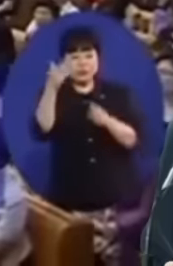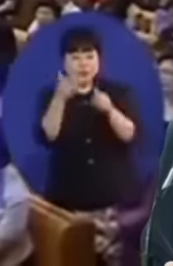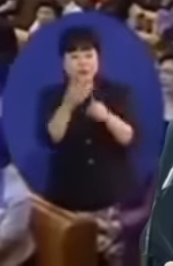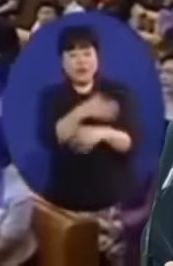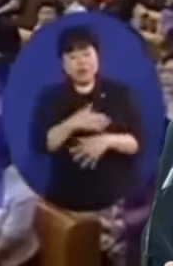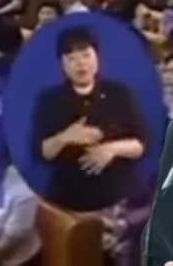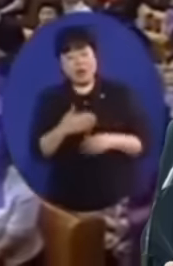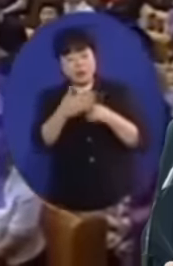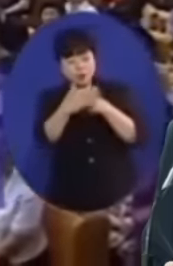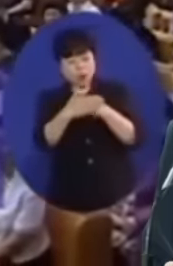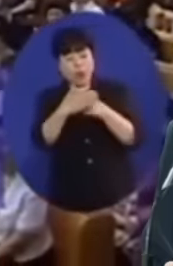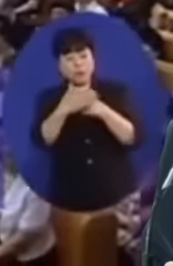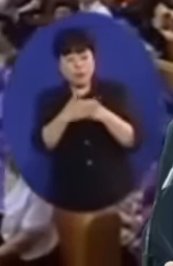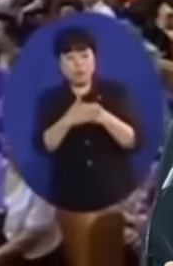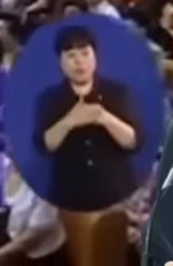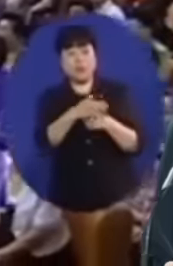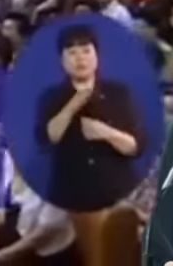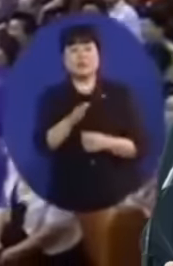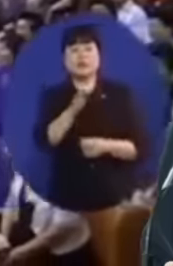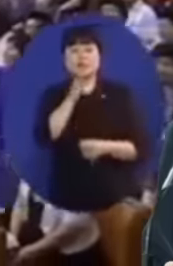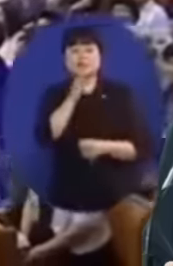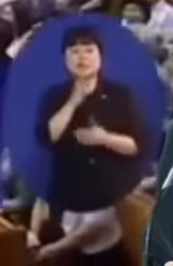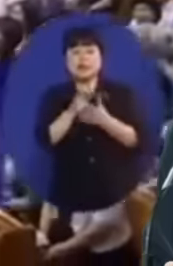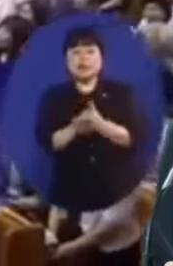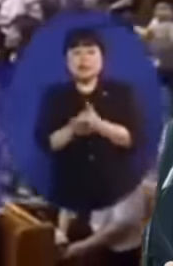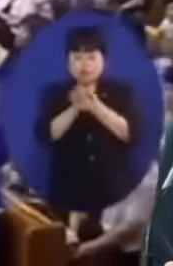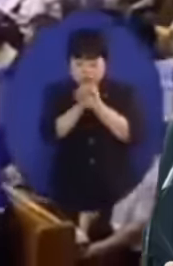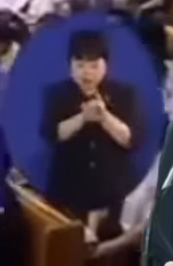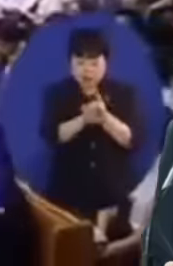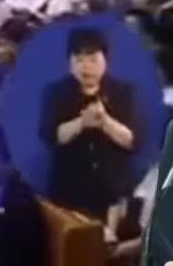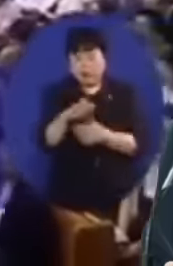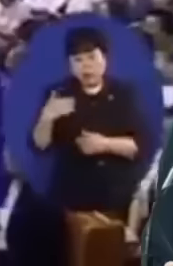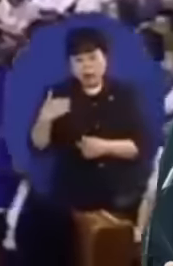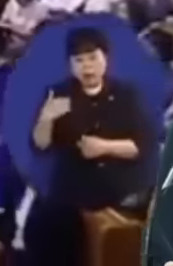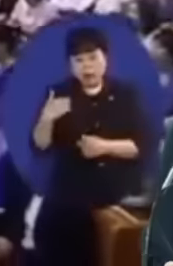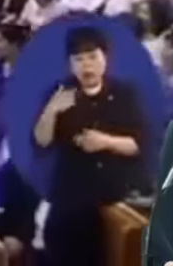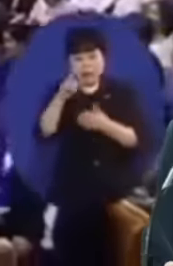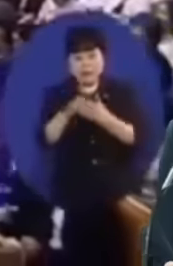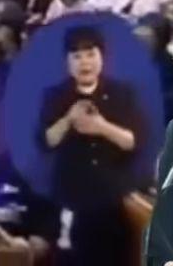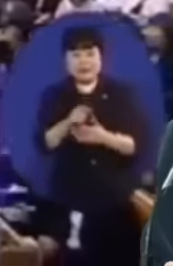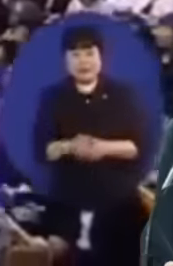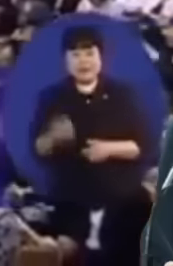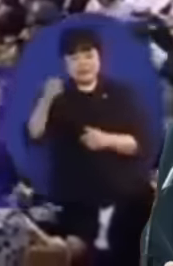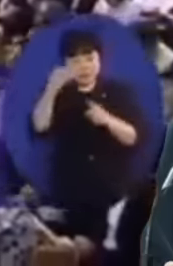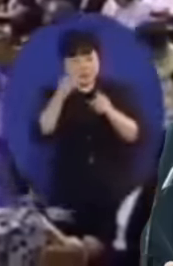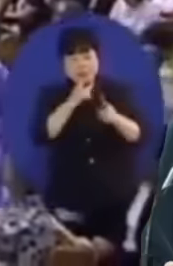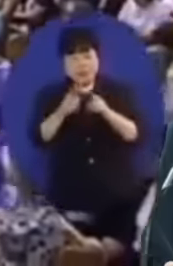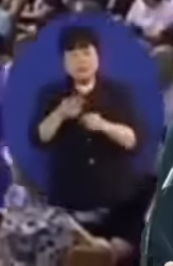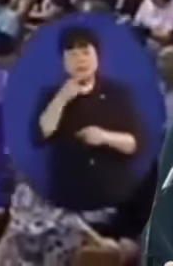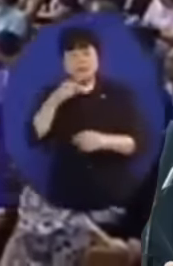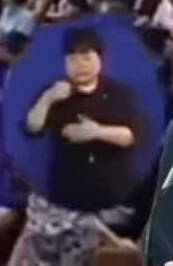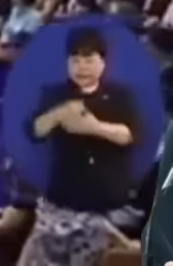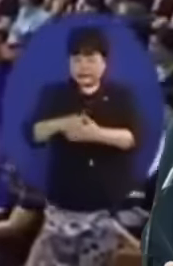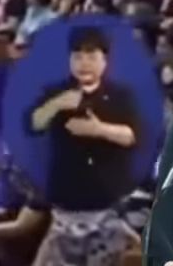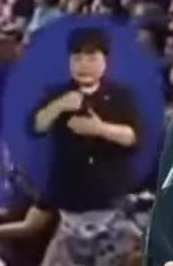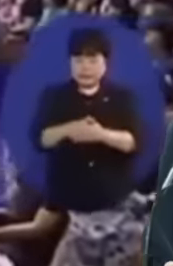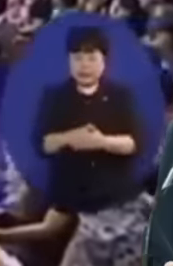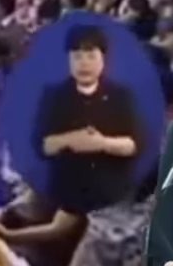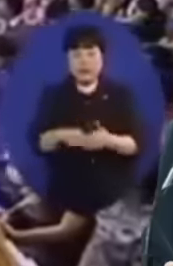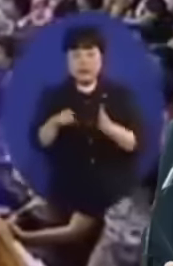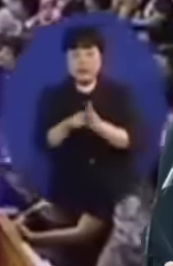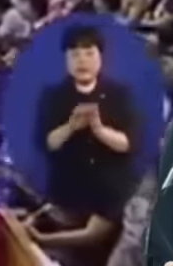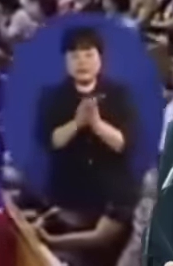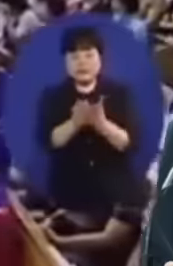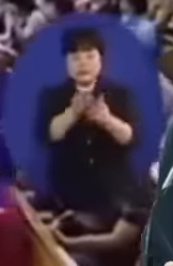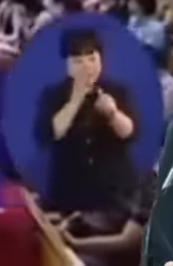우리의 연약함을 도우시나니 우리가 마땅히 기도할 바를 알지 못하나 오직 성령이 말할 수 있는 단식으로 우리를 위하여